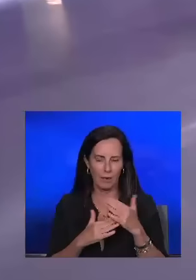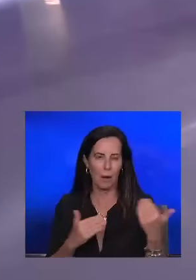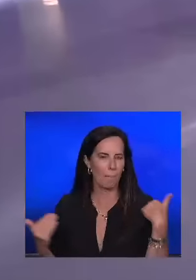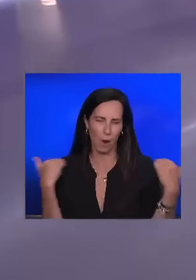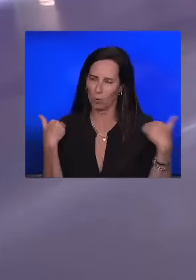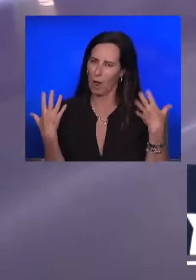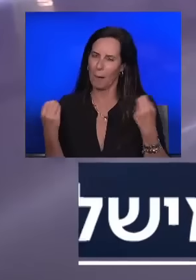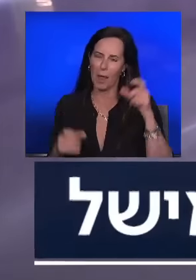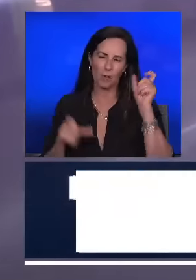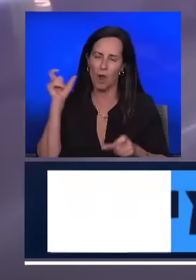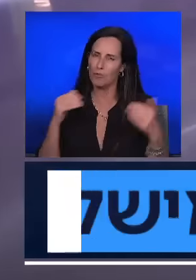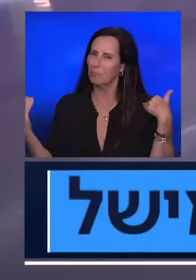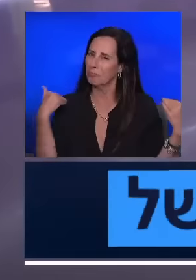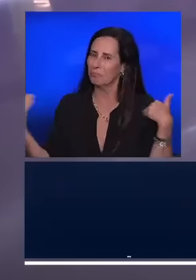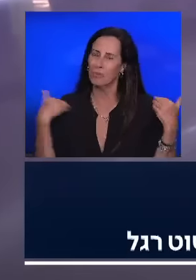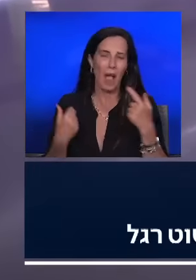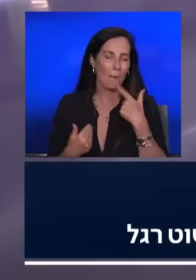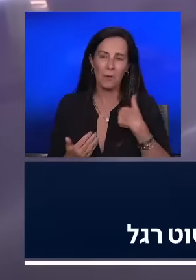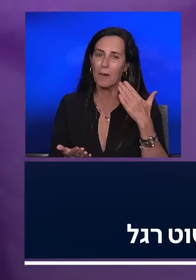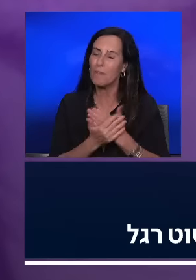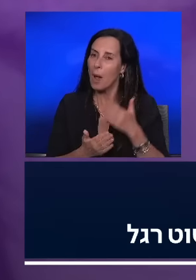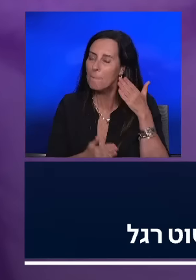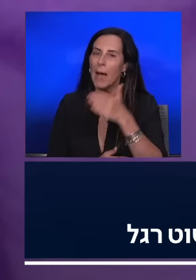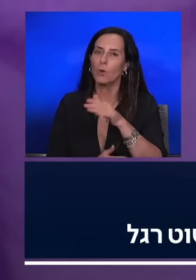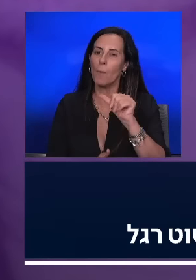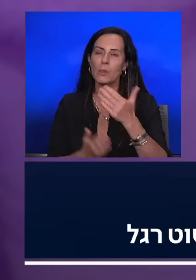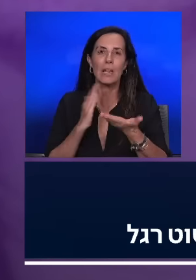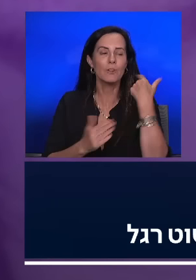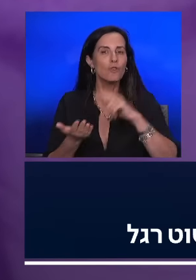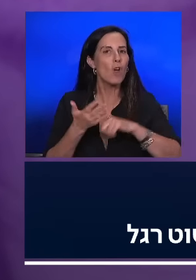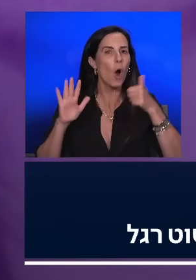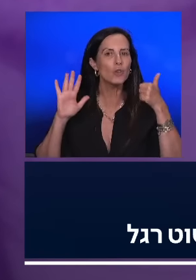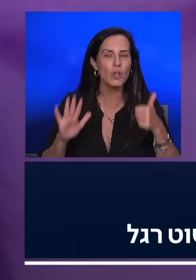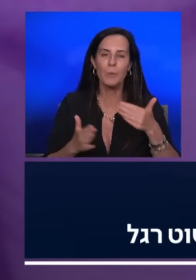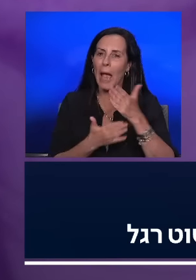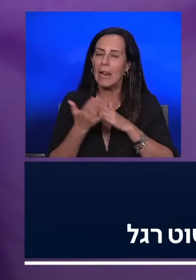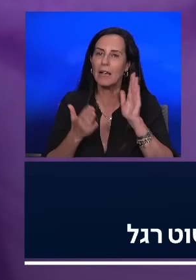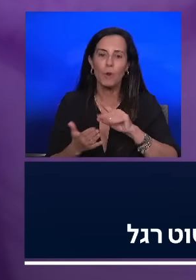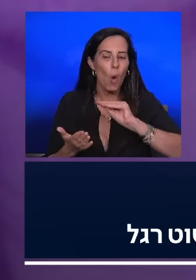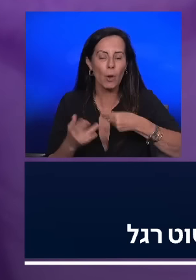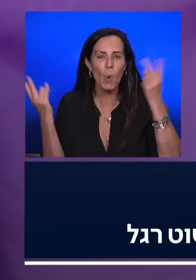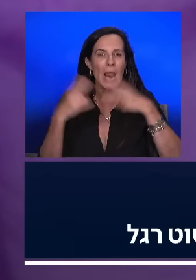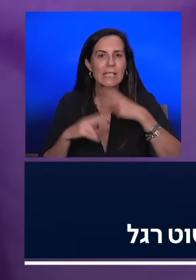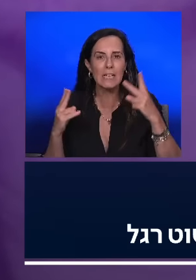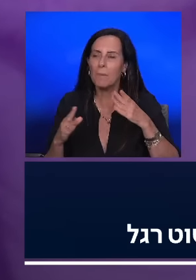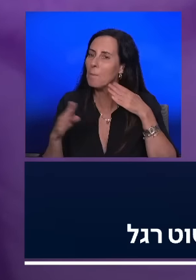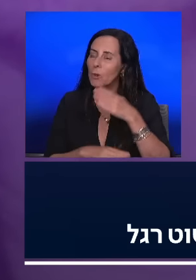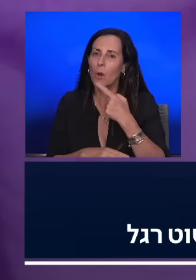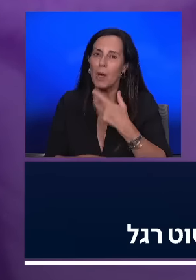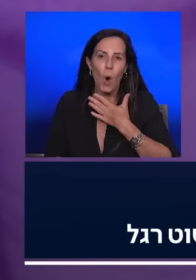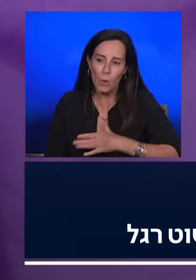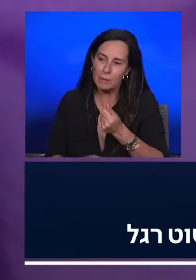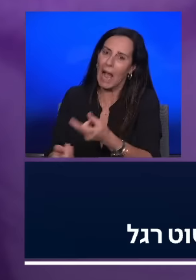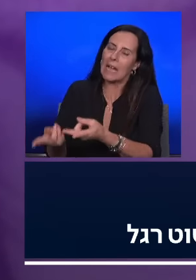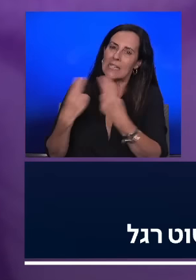הרבה מאוד משקיעים שדיברו איתנו, אמרו לנו כבר פנינו לעמוזה כבר לפני כחצי שנה, חלקם אפילו לא חתמו על הסכמים, פנו אליהם, אמרו אנחנו רוצים את